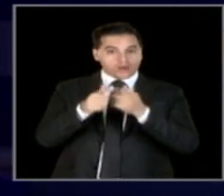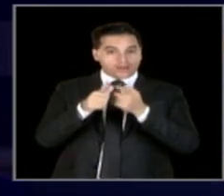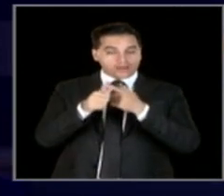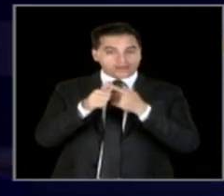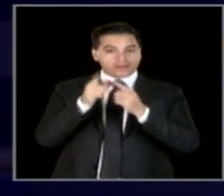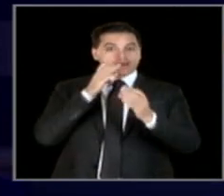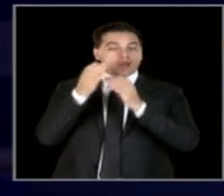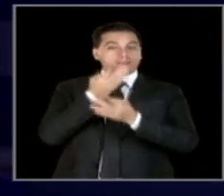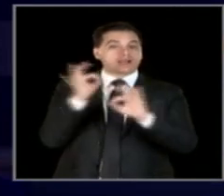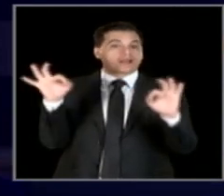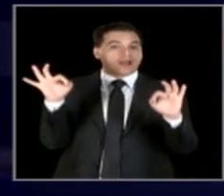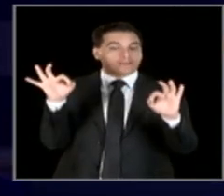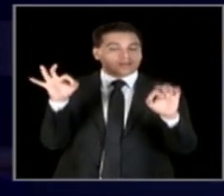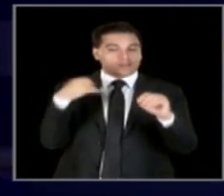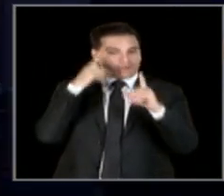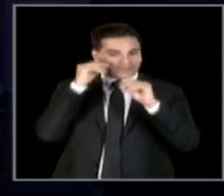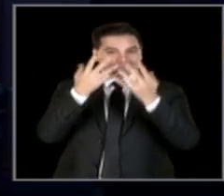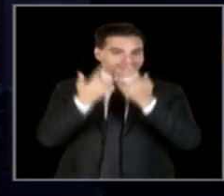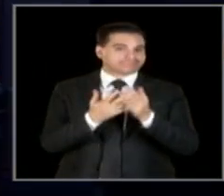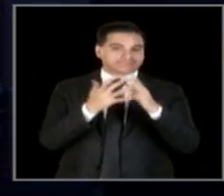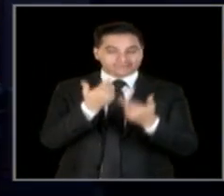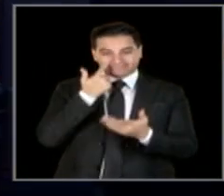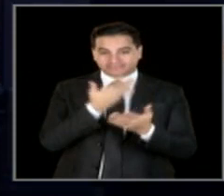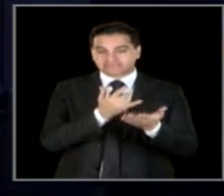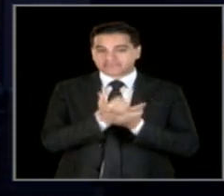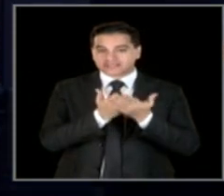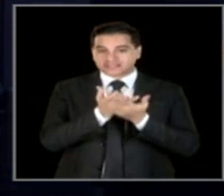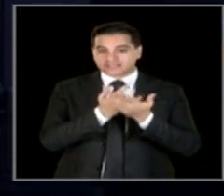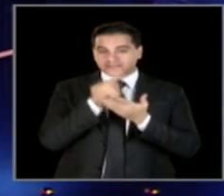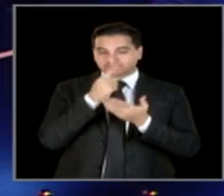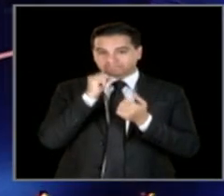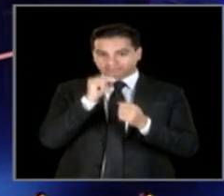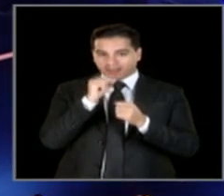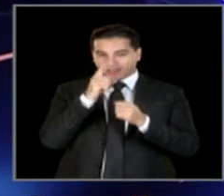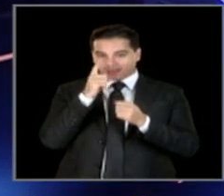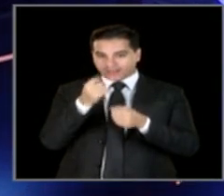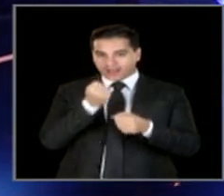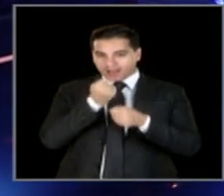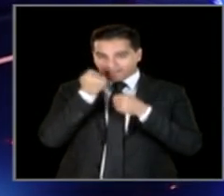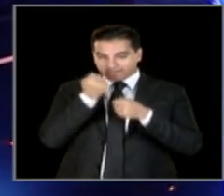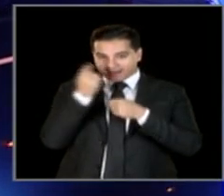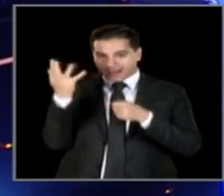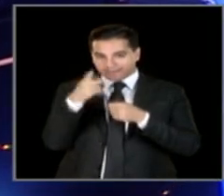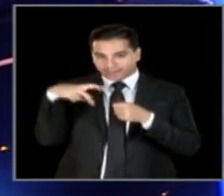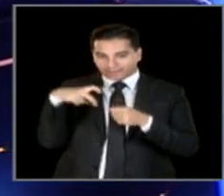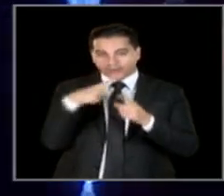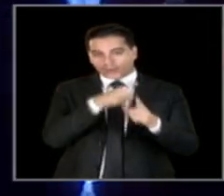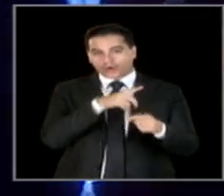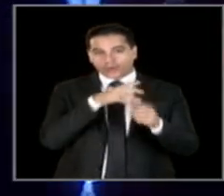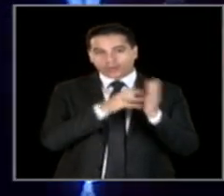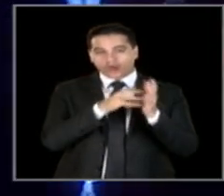اتجاوبت بالكامل، وهفكركم بالنتيجة. مغاغة المنيا 80، كلية رمسيس غمرة